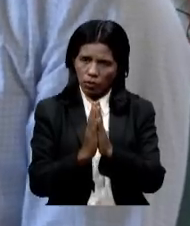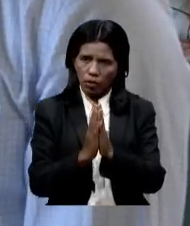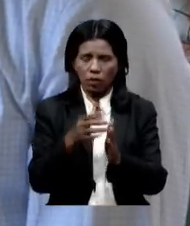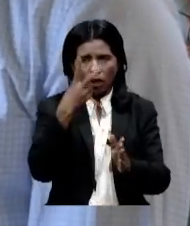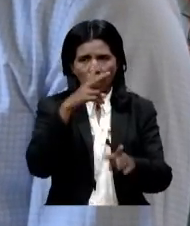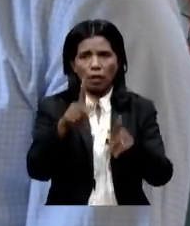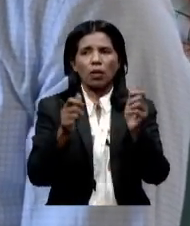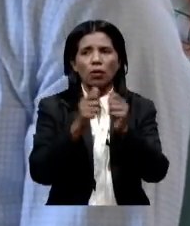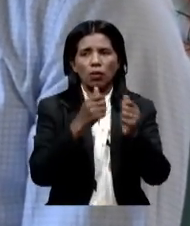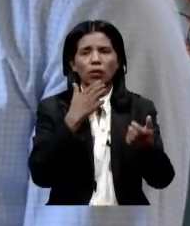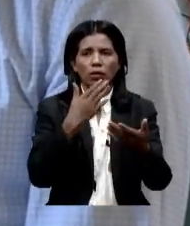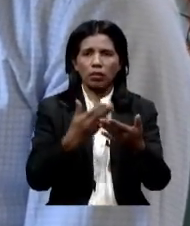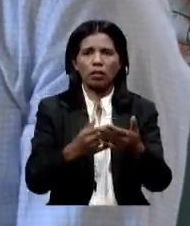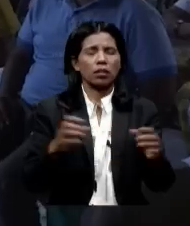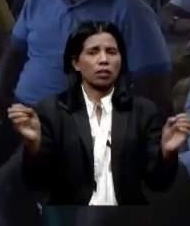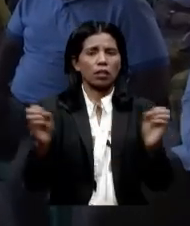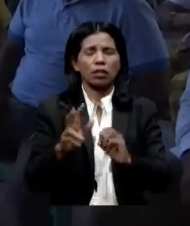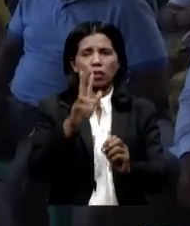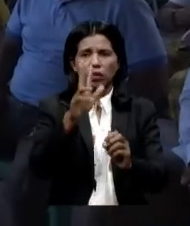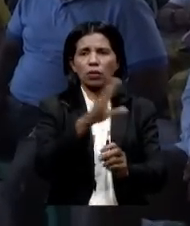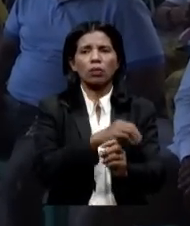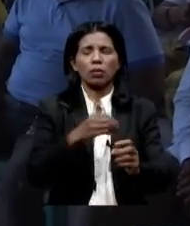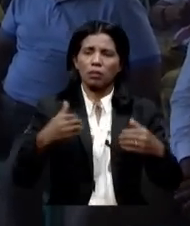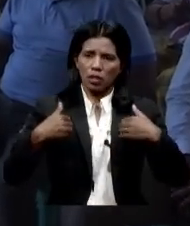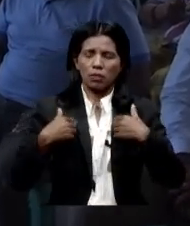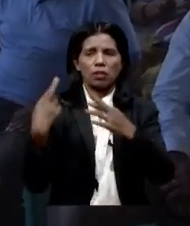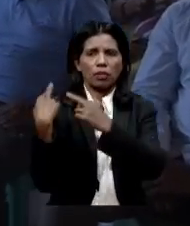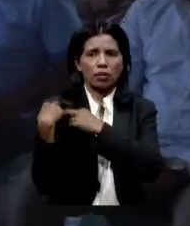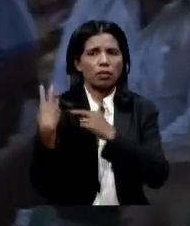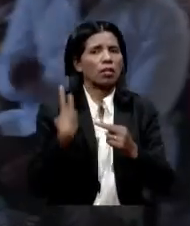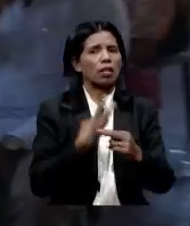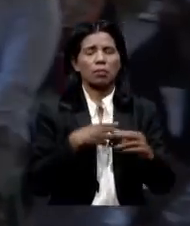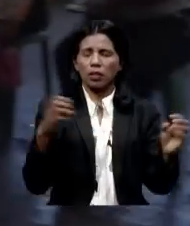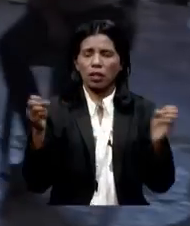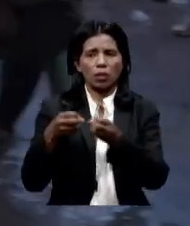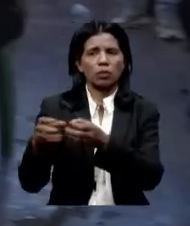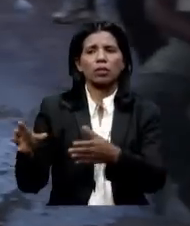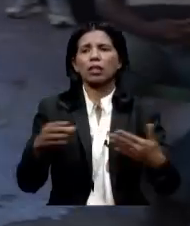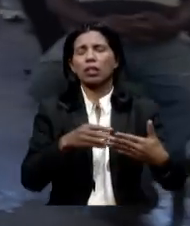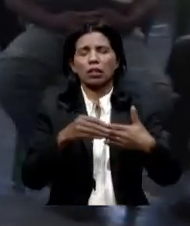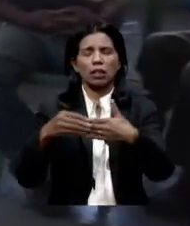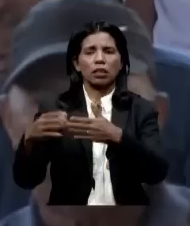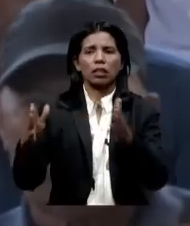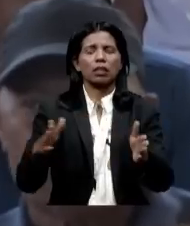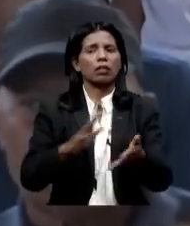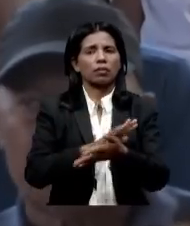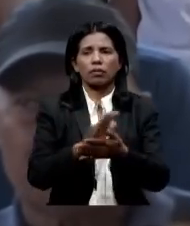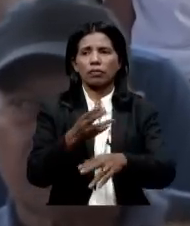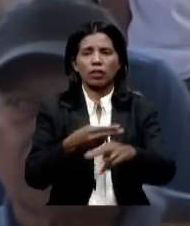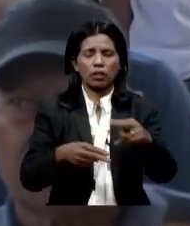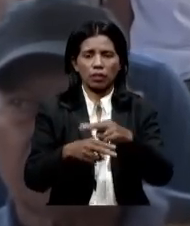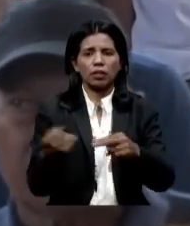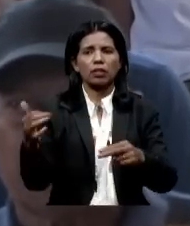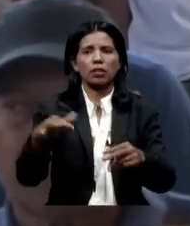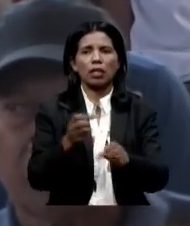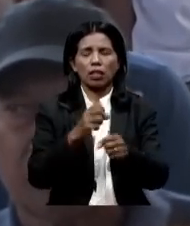hodidiak laya sirna tolu mos seba simu mos nia responsabilidade ami se la usi sirna leader sira patu latu laca fase lima saya sira brane ana